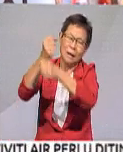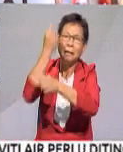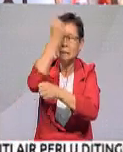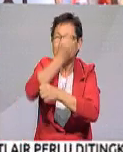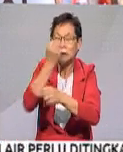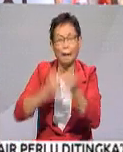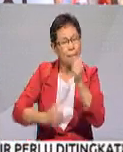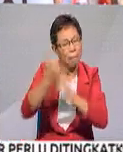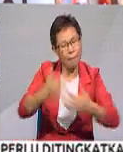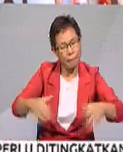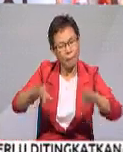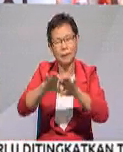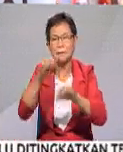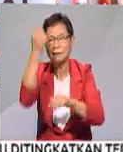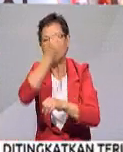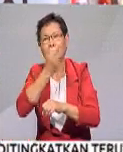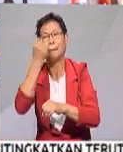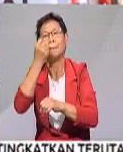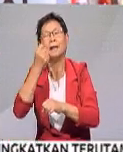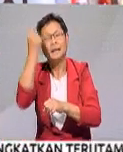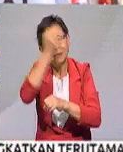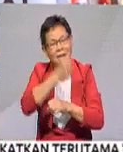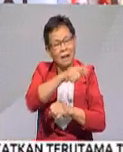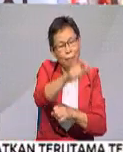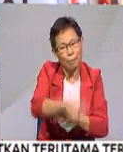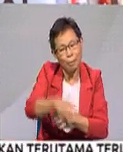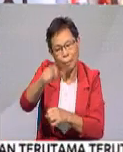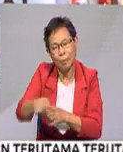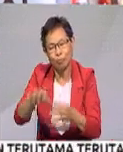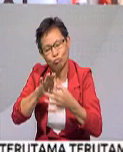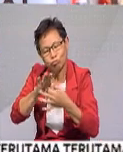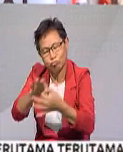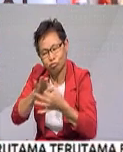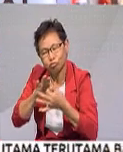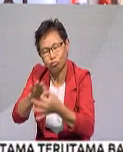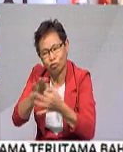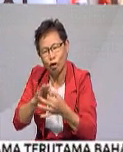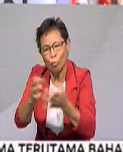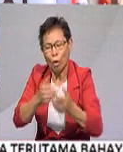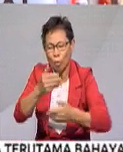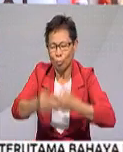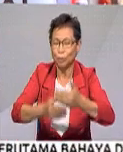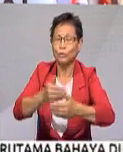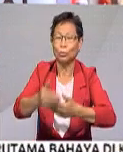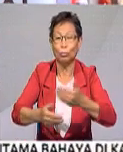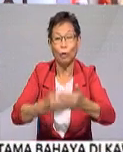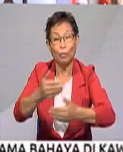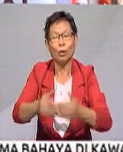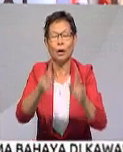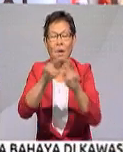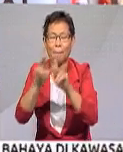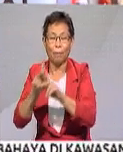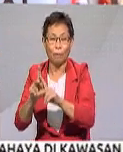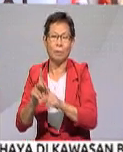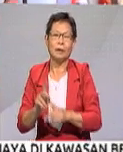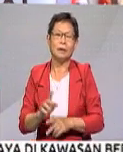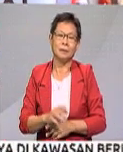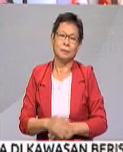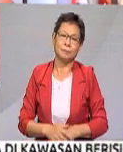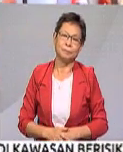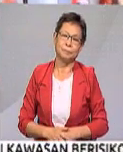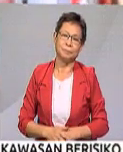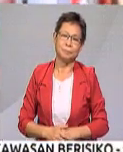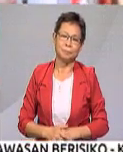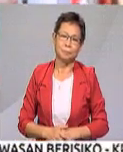yang pentingnya sikap, ya, sikap di antara penduduk ni yang bergotong royong yang nak memajukan kampung mereka. Jadi